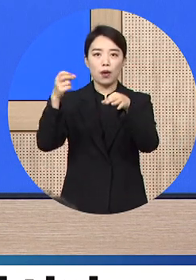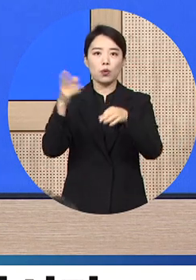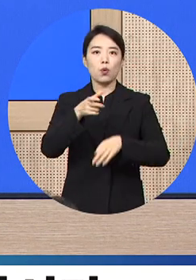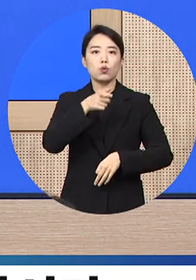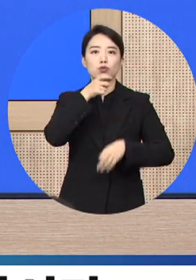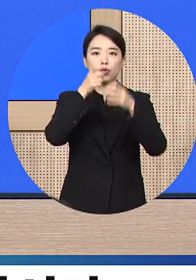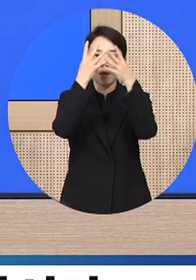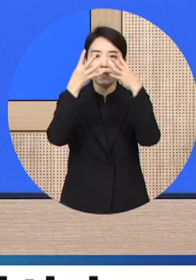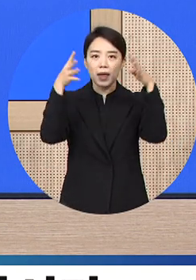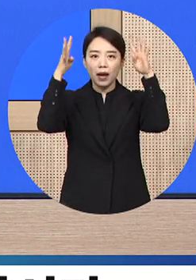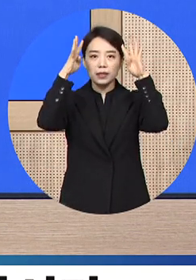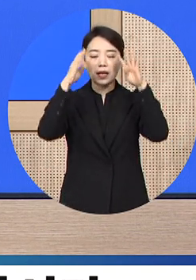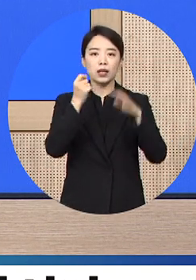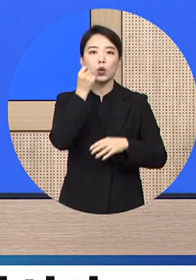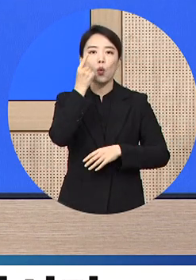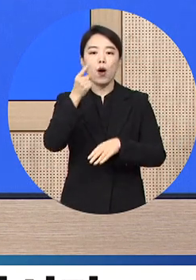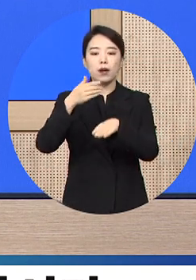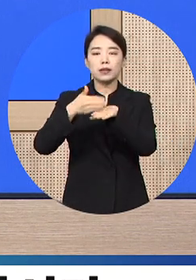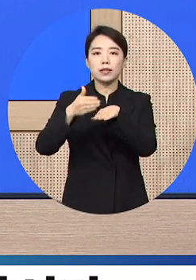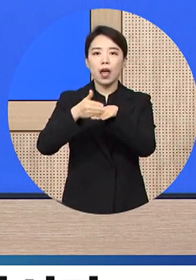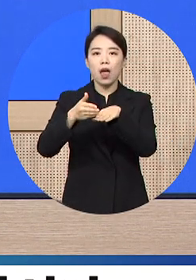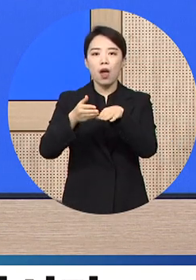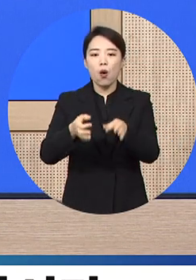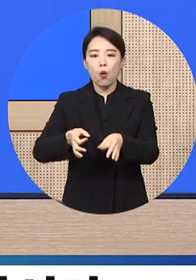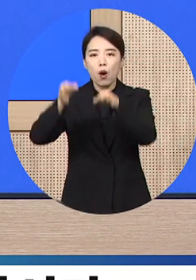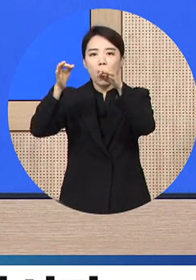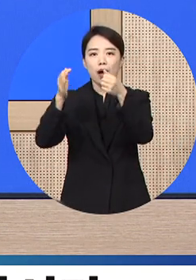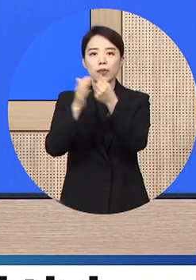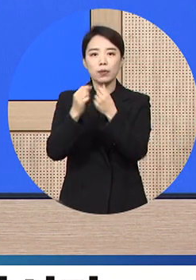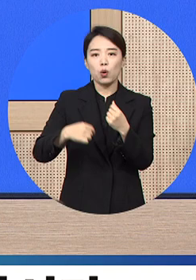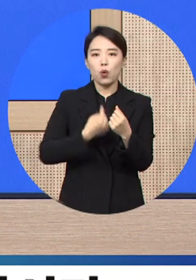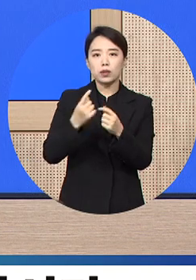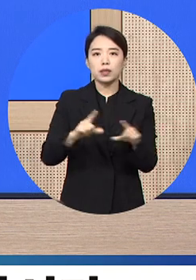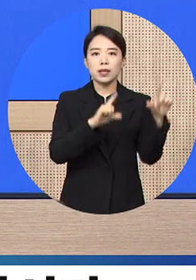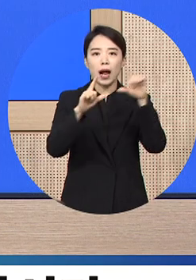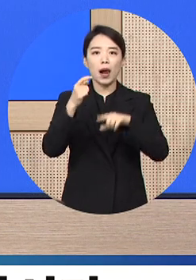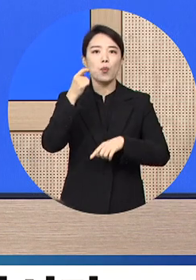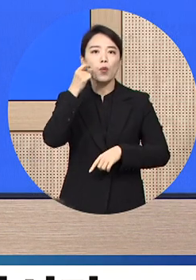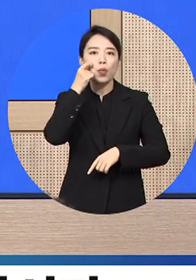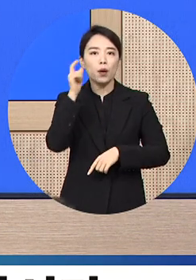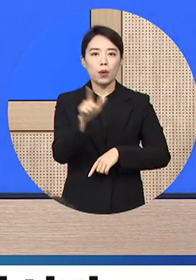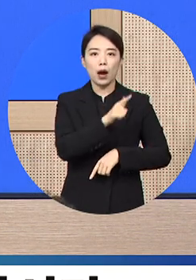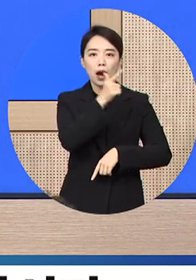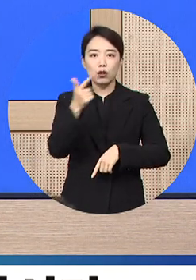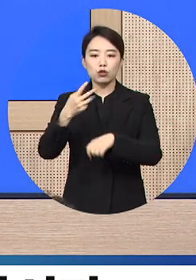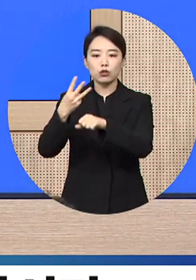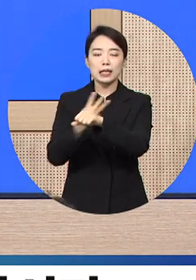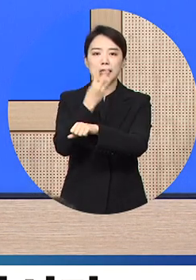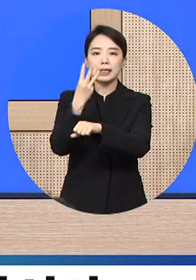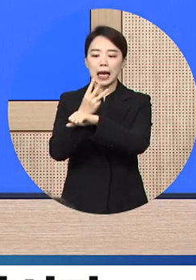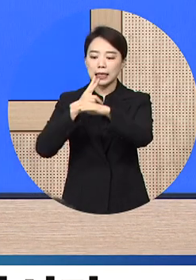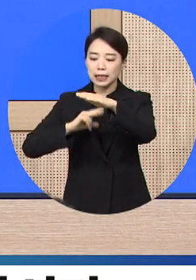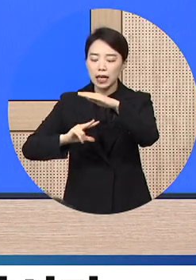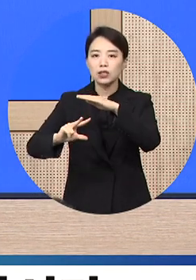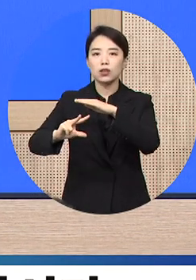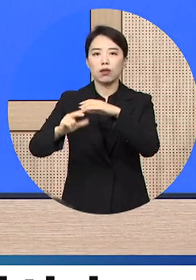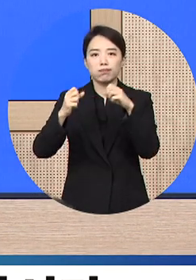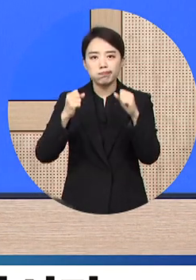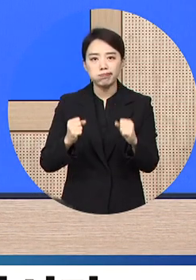대학생은 월세가 크게 올라 좌취를 포기하고 하루 3시간을 지하철에서 보내고